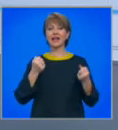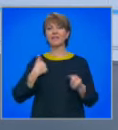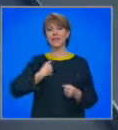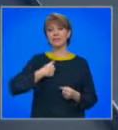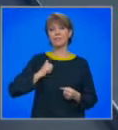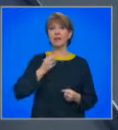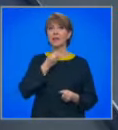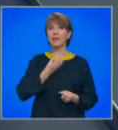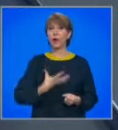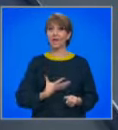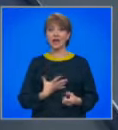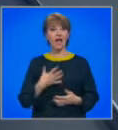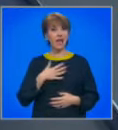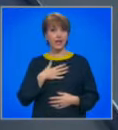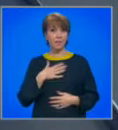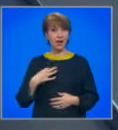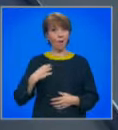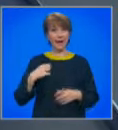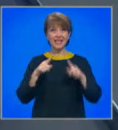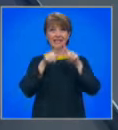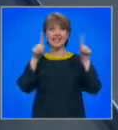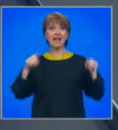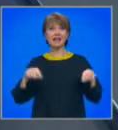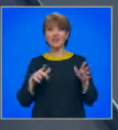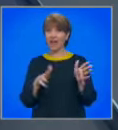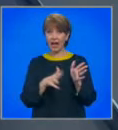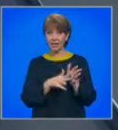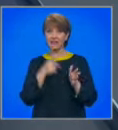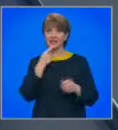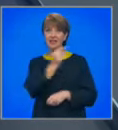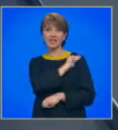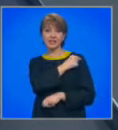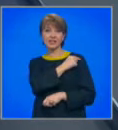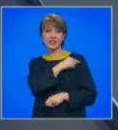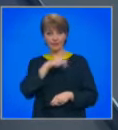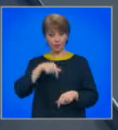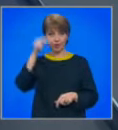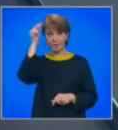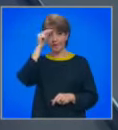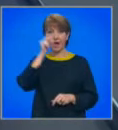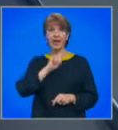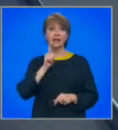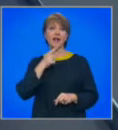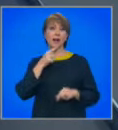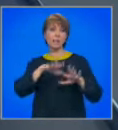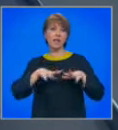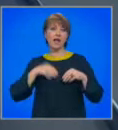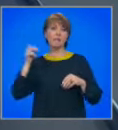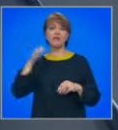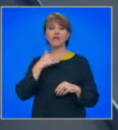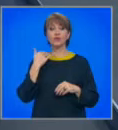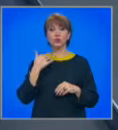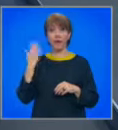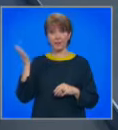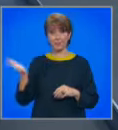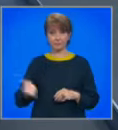Благоевград? И има ли опасност сертификатите за вакцинация от България да не се признават в чужбина? Подробностите след малко и още